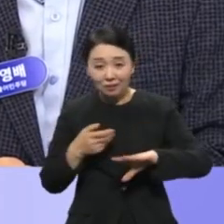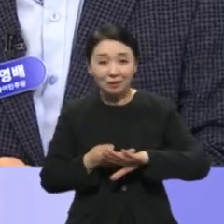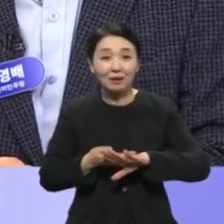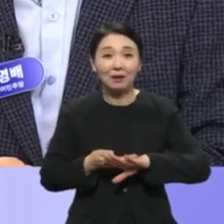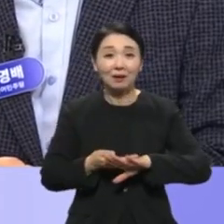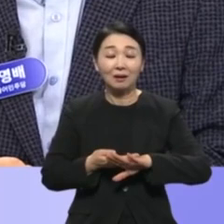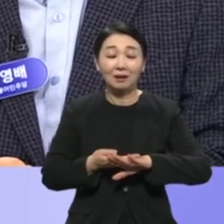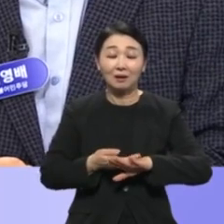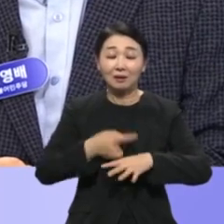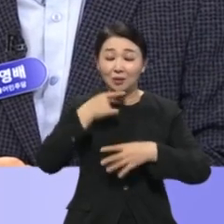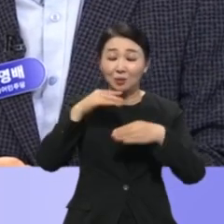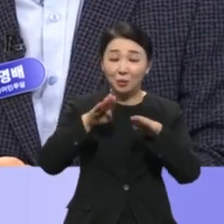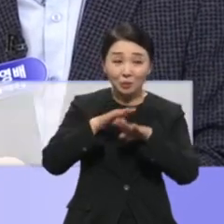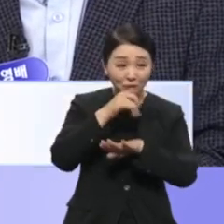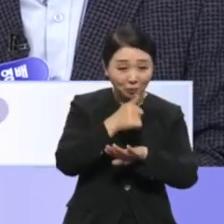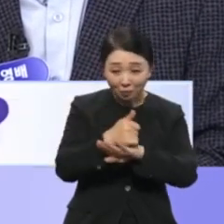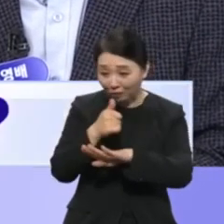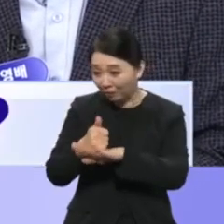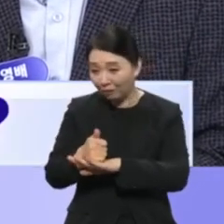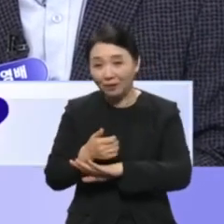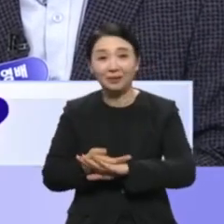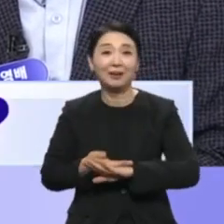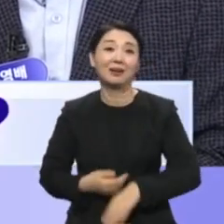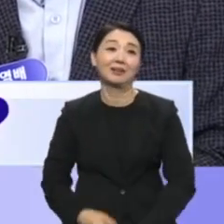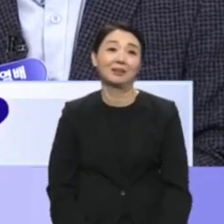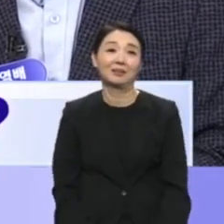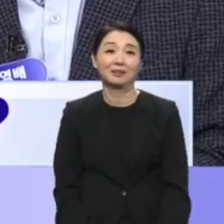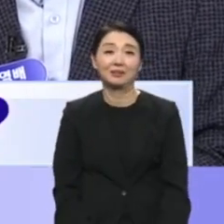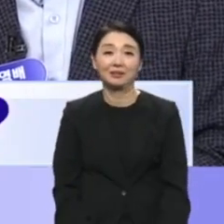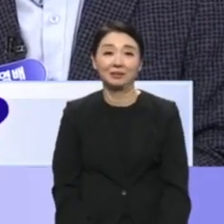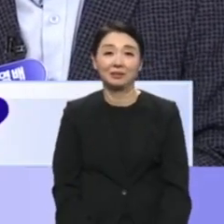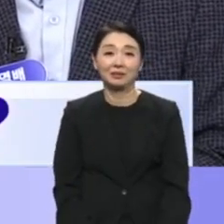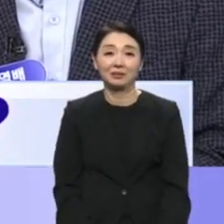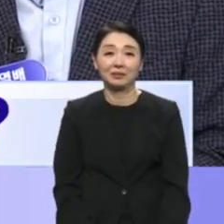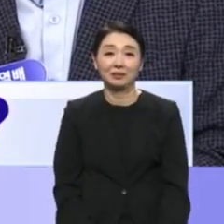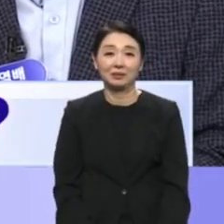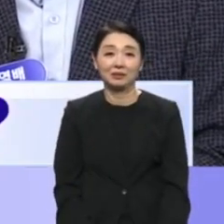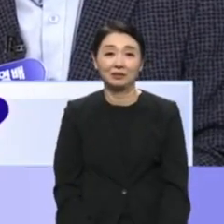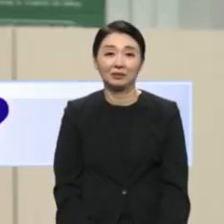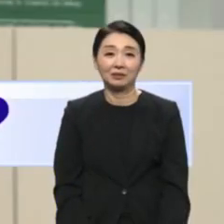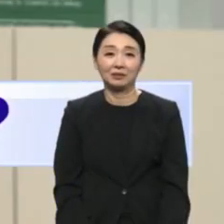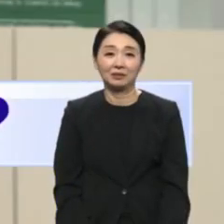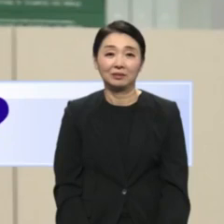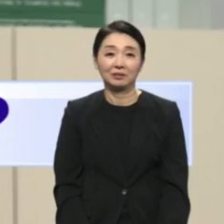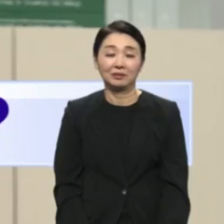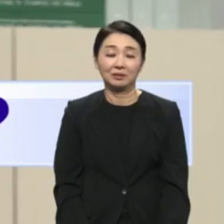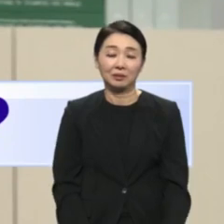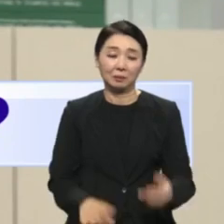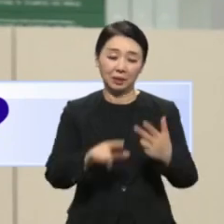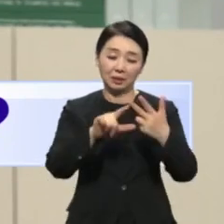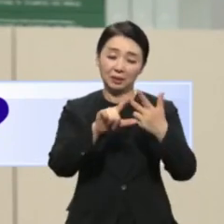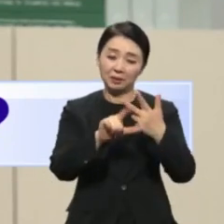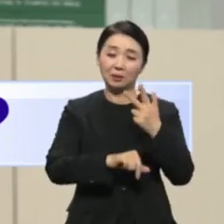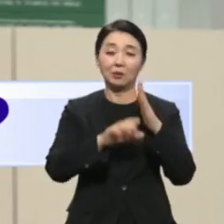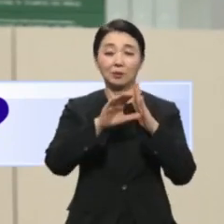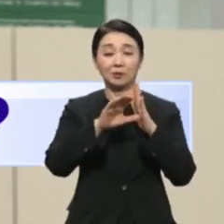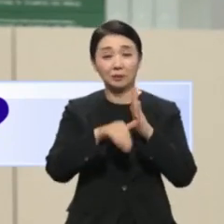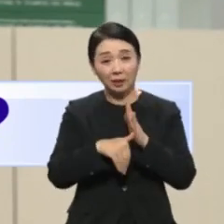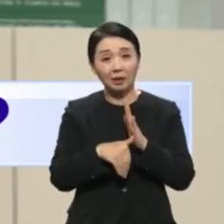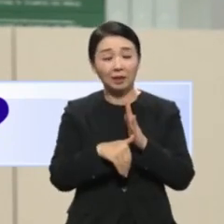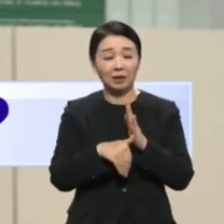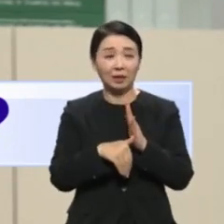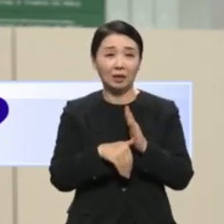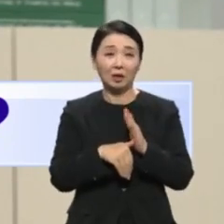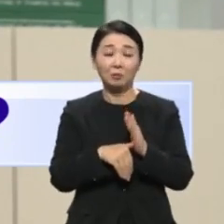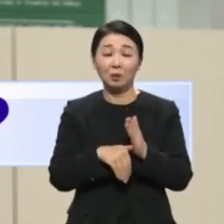일요일 날 나온 것도 조금 다른게 또 하나 있었고 뭐 이런 거 보면은 지금 한 세 가지 정도가 7월 들어 그래서 우리 전국을